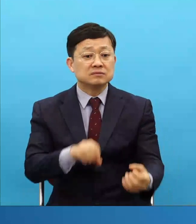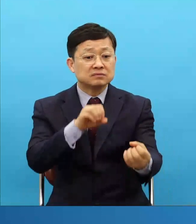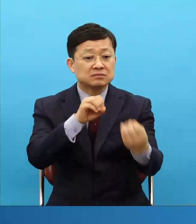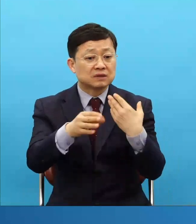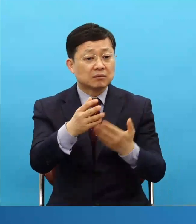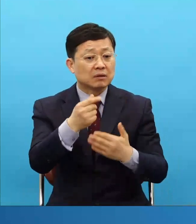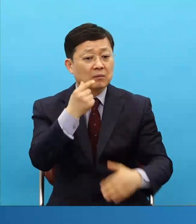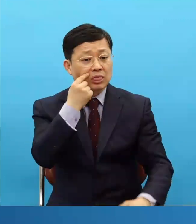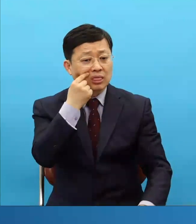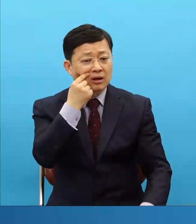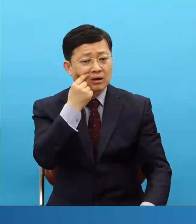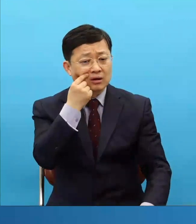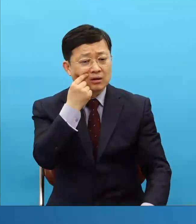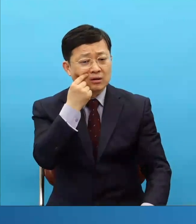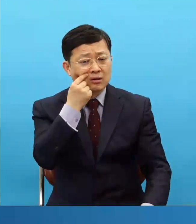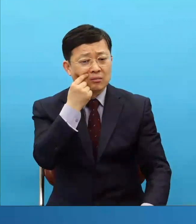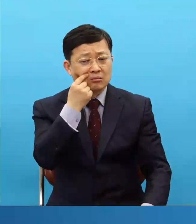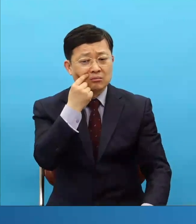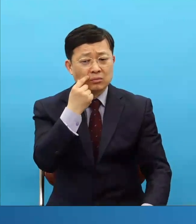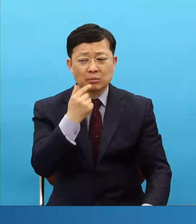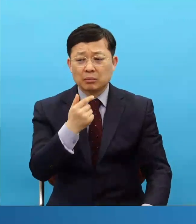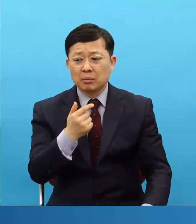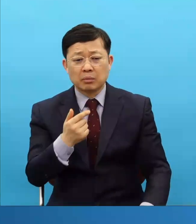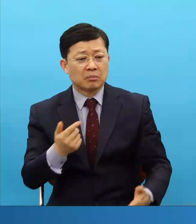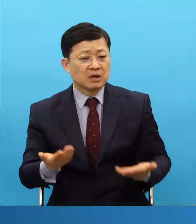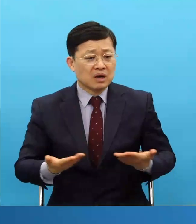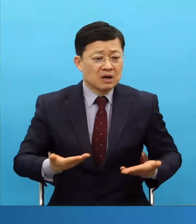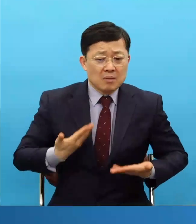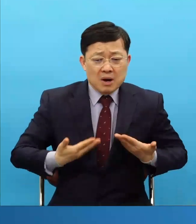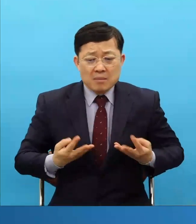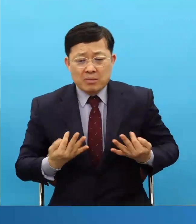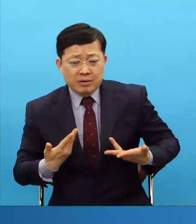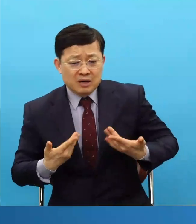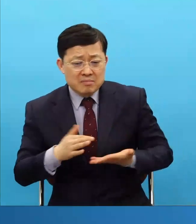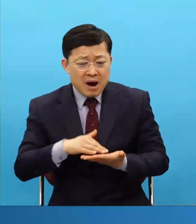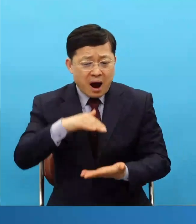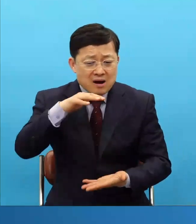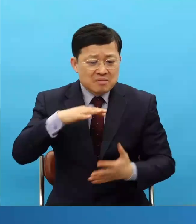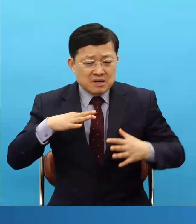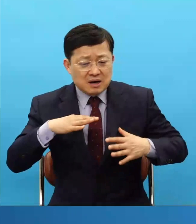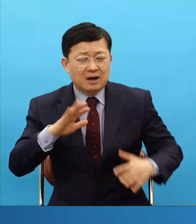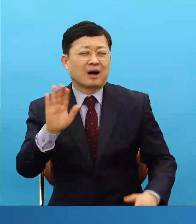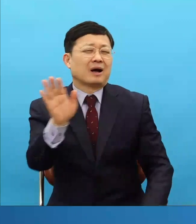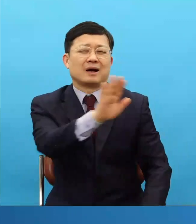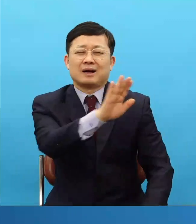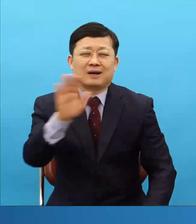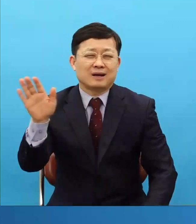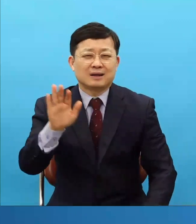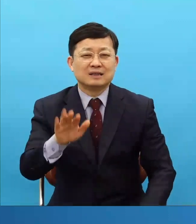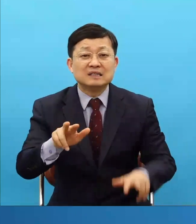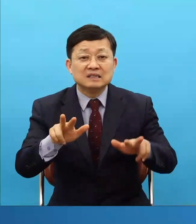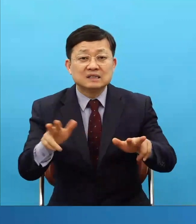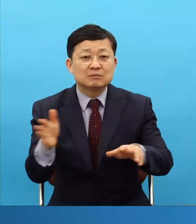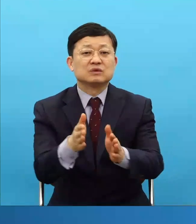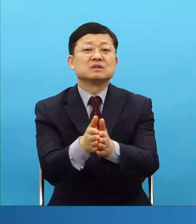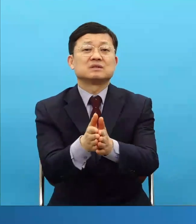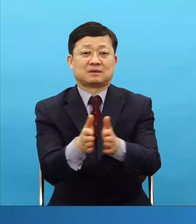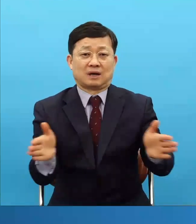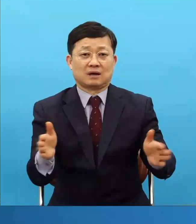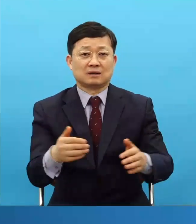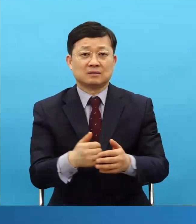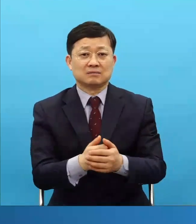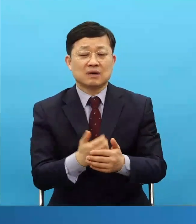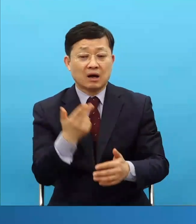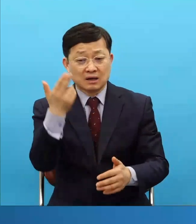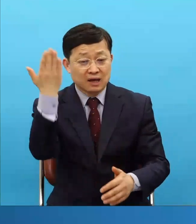사람들이 뭐 일을 많이 한 줄 알고 생각하고 있더라고. But many people who 아닙니다. don't not receiving answers, they think that they've done so much until 그 now. 응답 못 받아요 No, 그러면. then you will